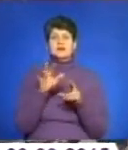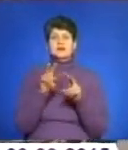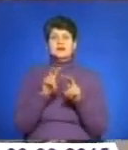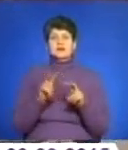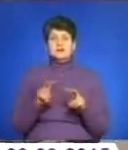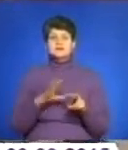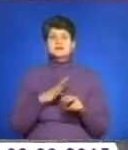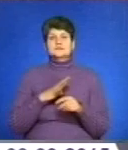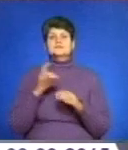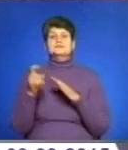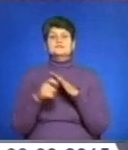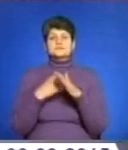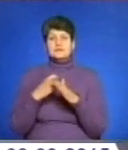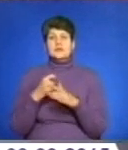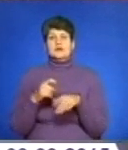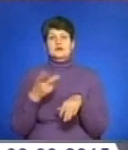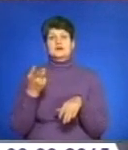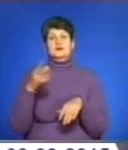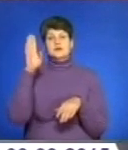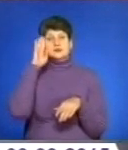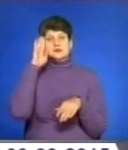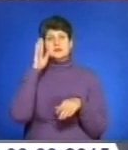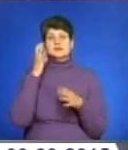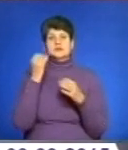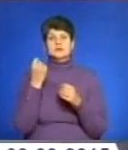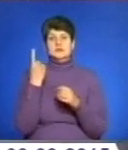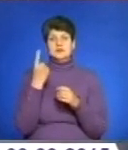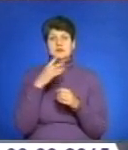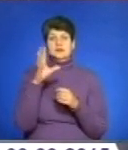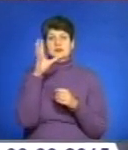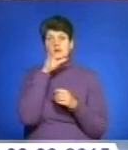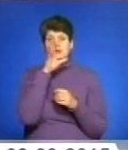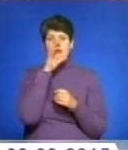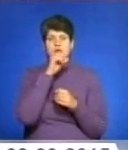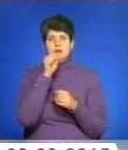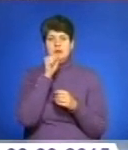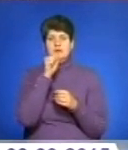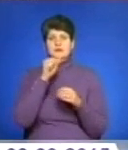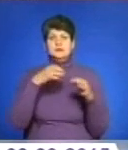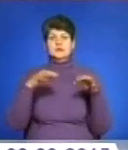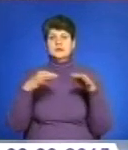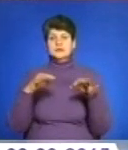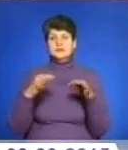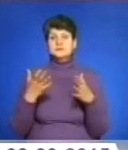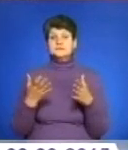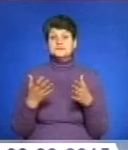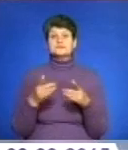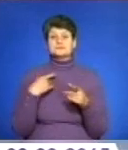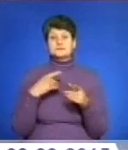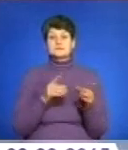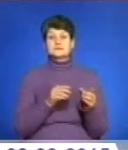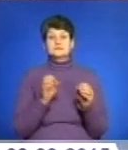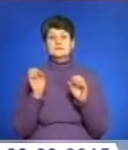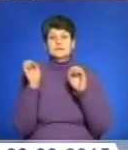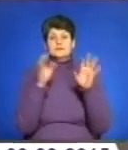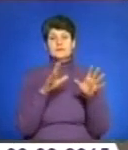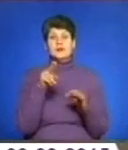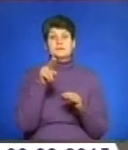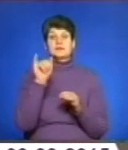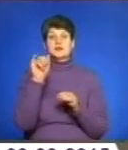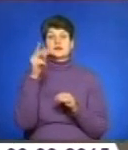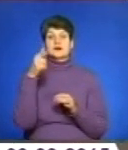міліціонерам стало відомо, що зловмисник причетний ще до одного викрадення транспортного засобу. Крадені автівки він переганяв у Підгаєцький район та збував їх